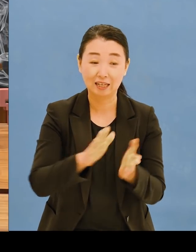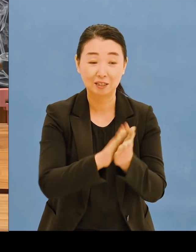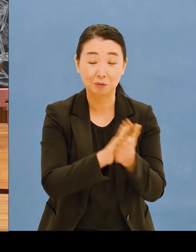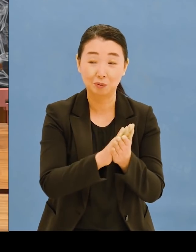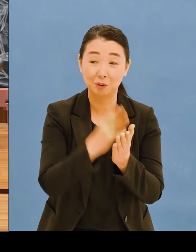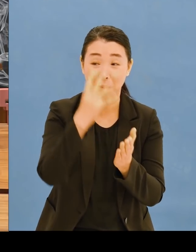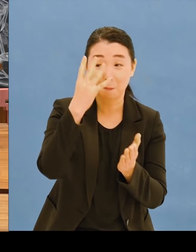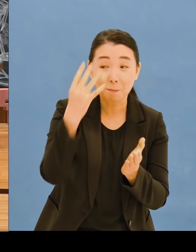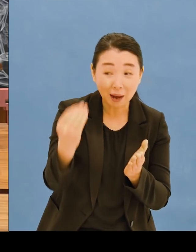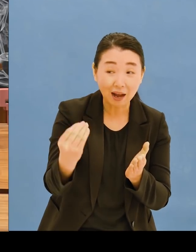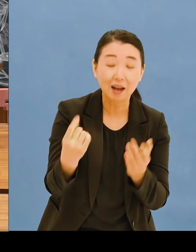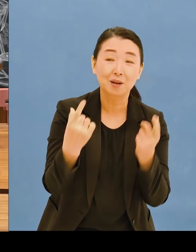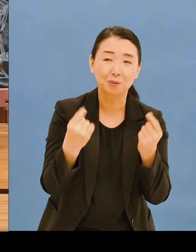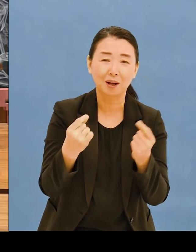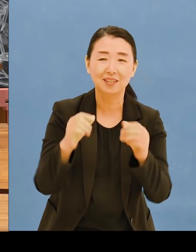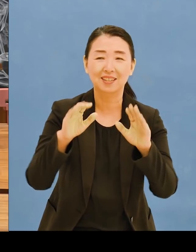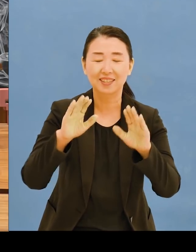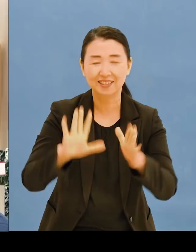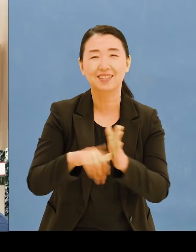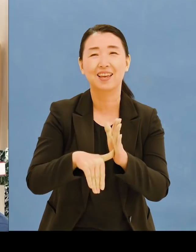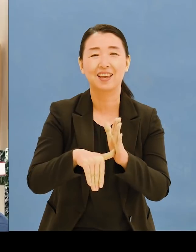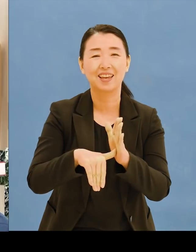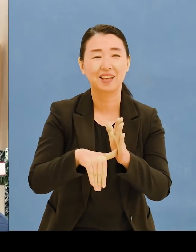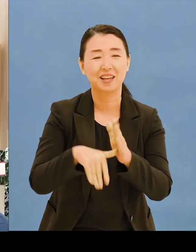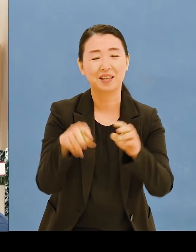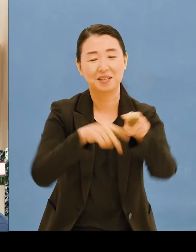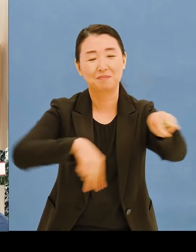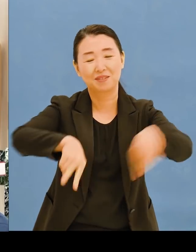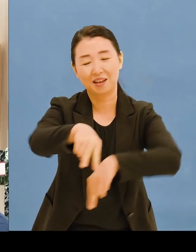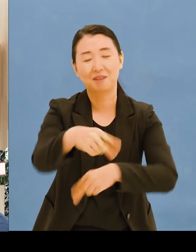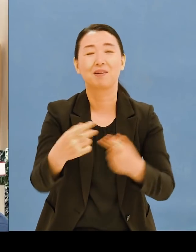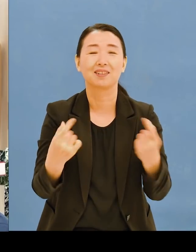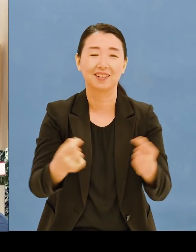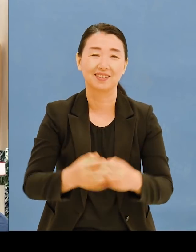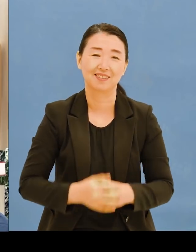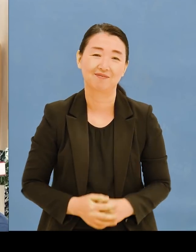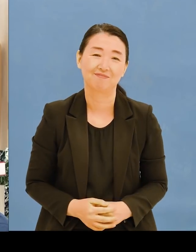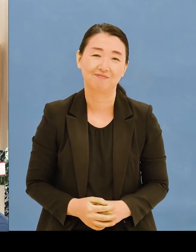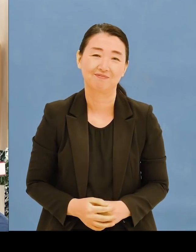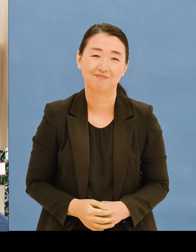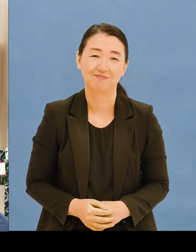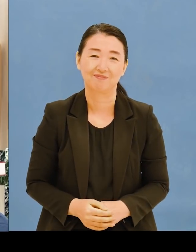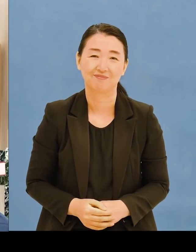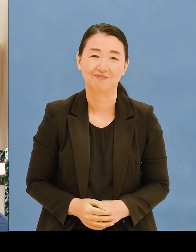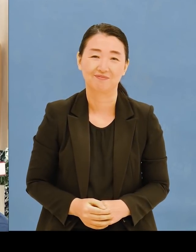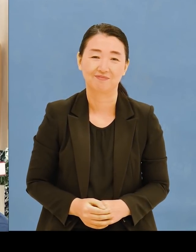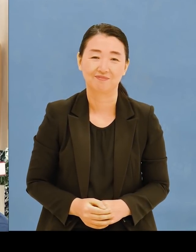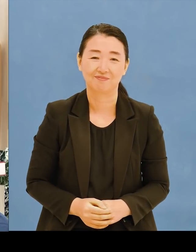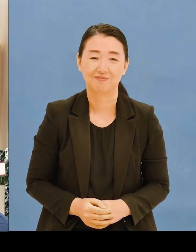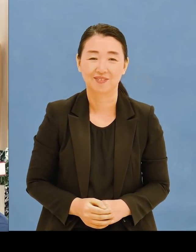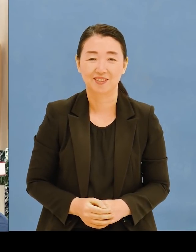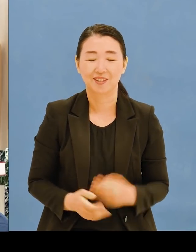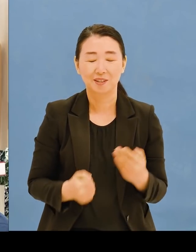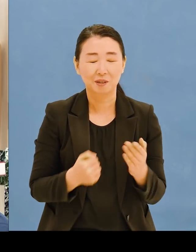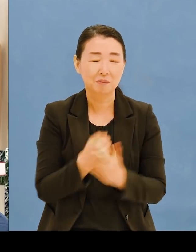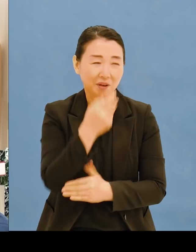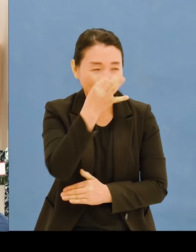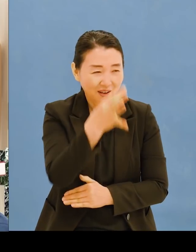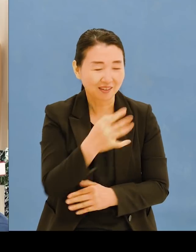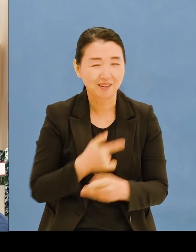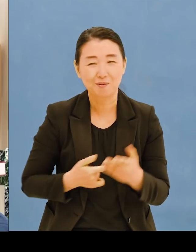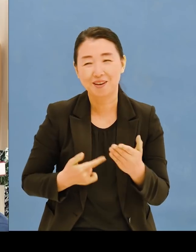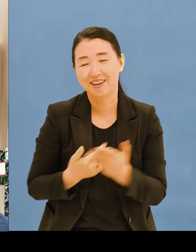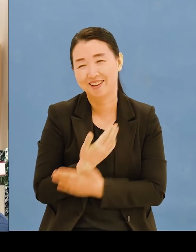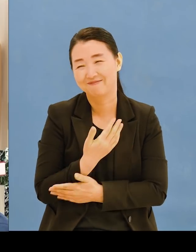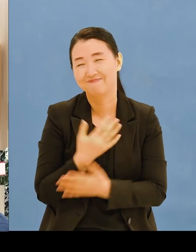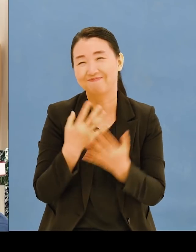바로 바로 이준영 목사님의 모습이었겠네요. 네, 그래서 정말 미안해서 정말 회개 많이 했습니다. 예. 그날